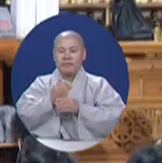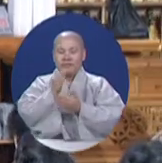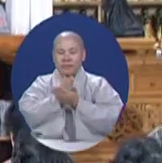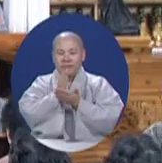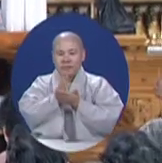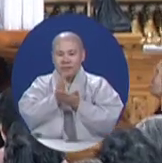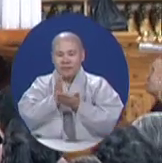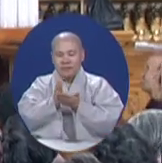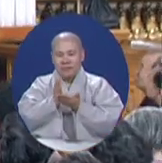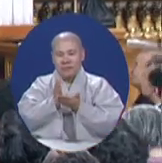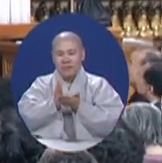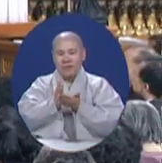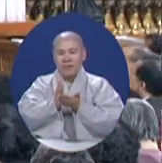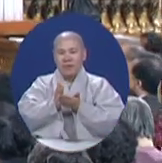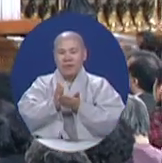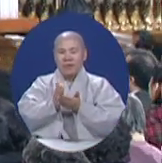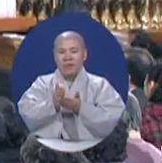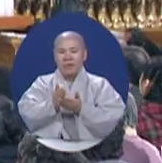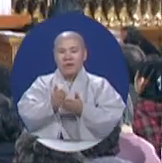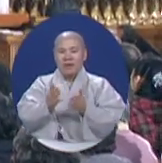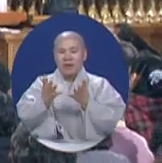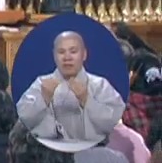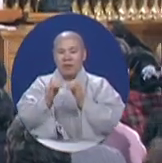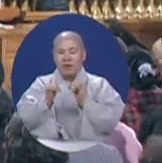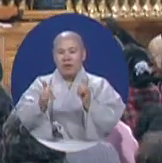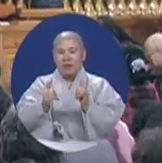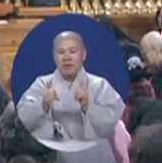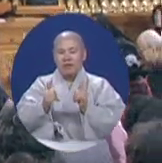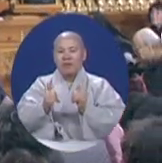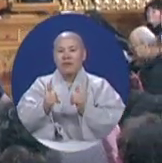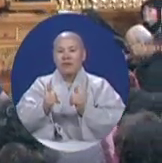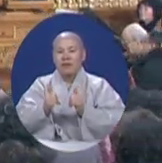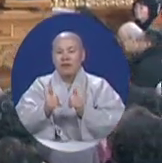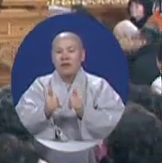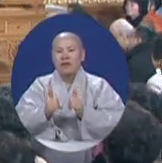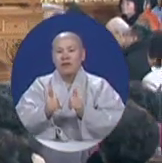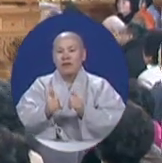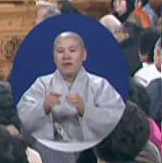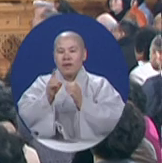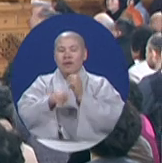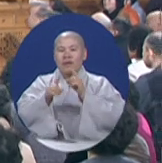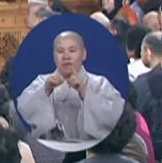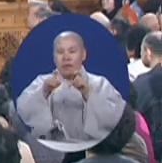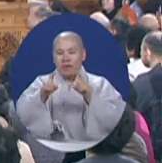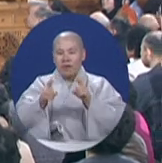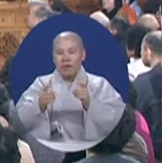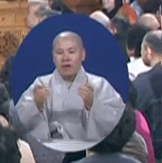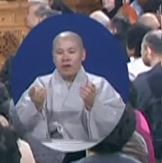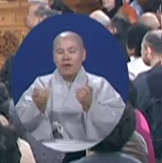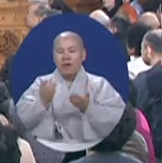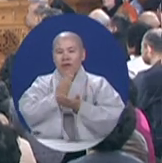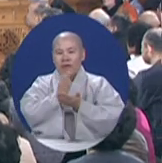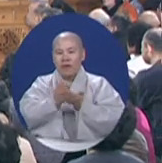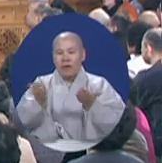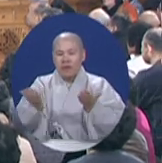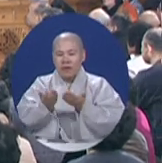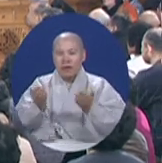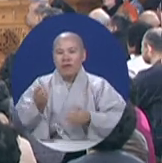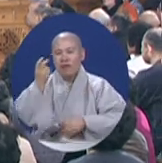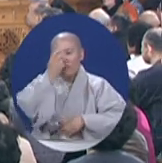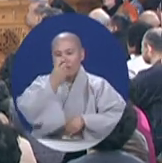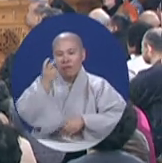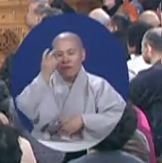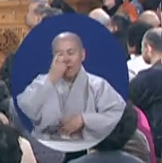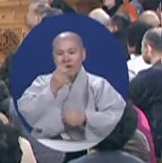여러 가지 대중의 인력과 그 사찰의 재반 사항을